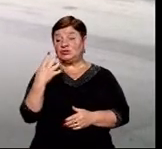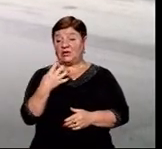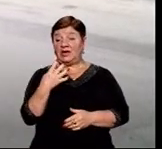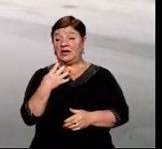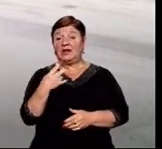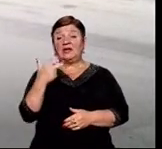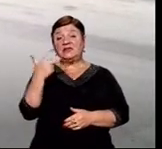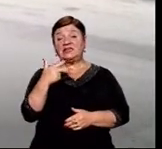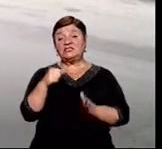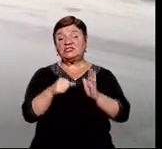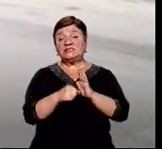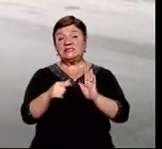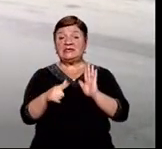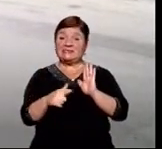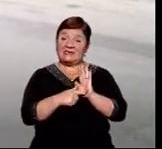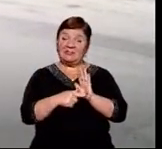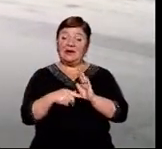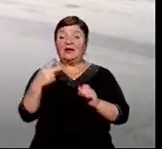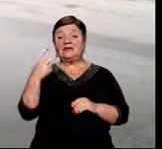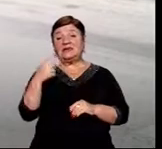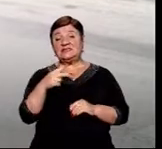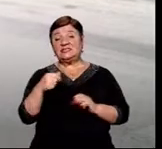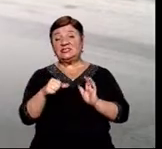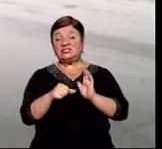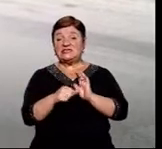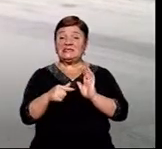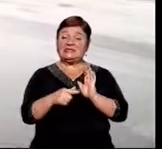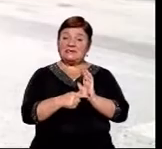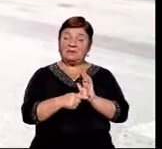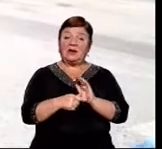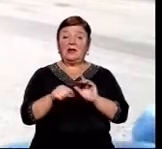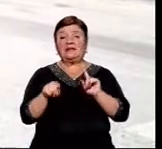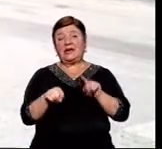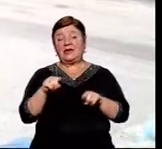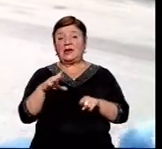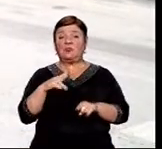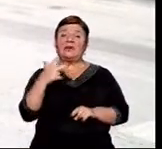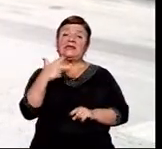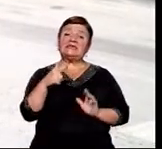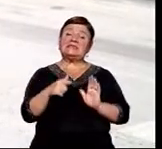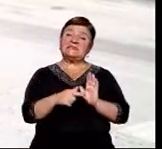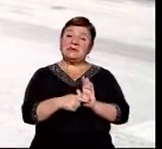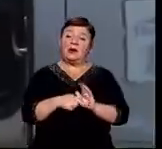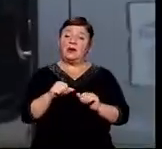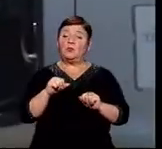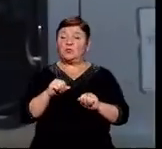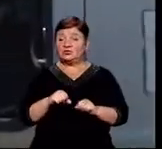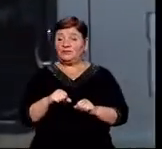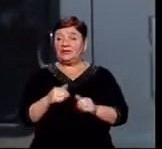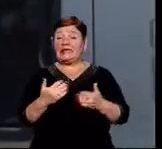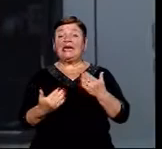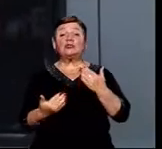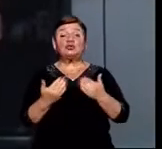36,6, 36,7. Пару раз було 37. Ну, це таке, можливо, перегрілися.